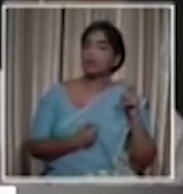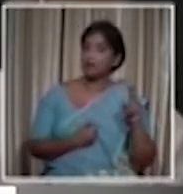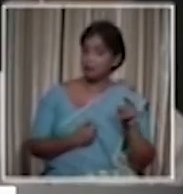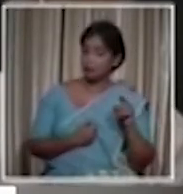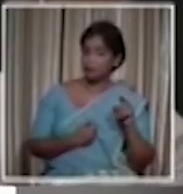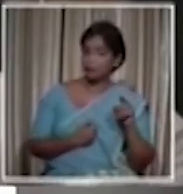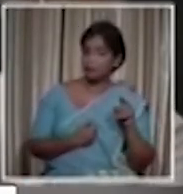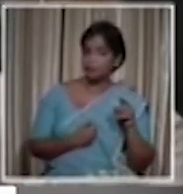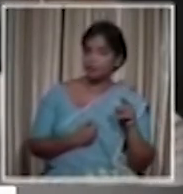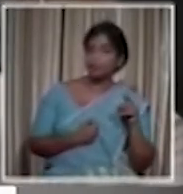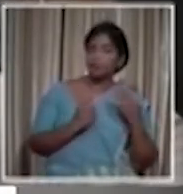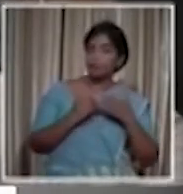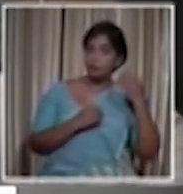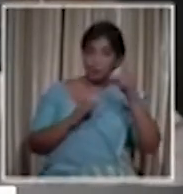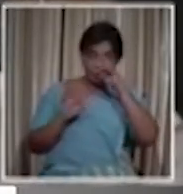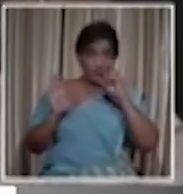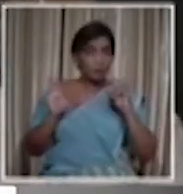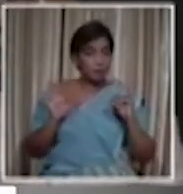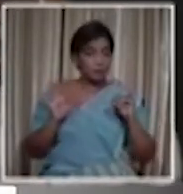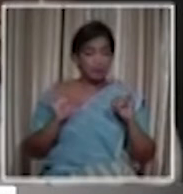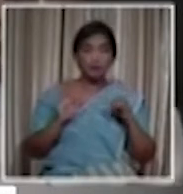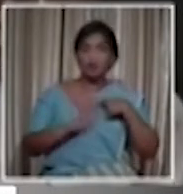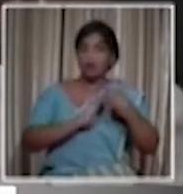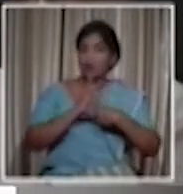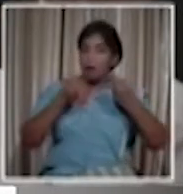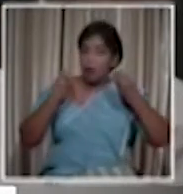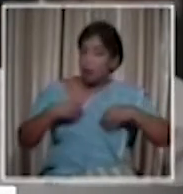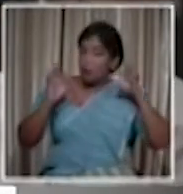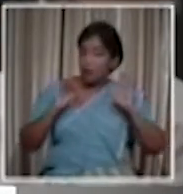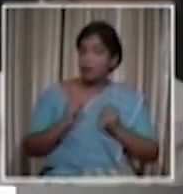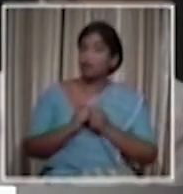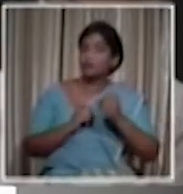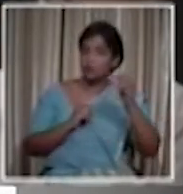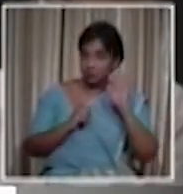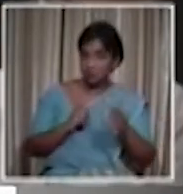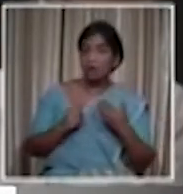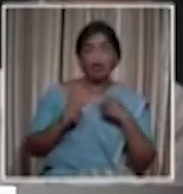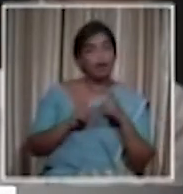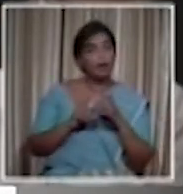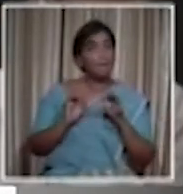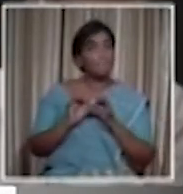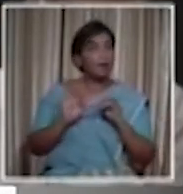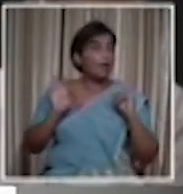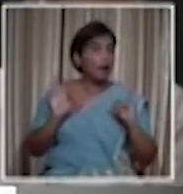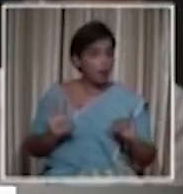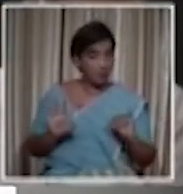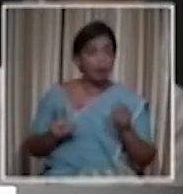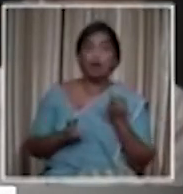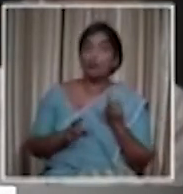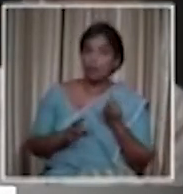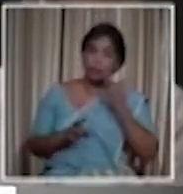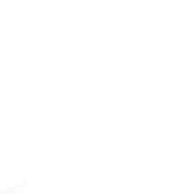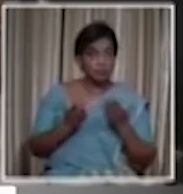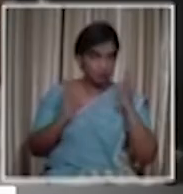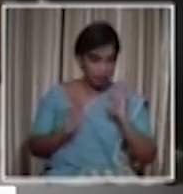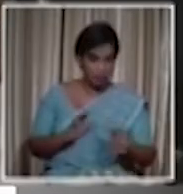වෙනවා ඉදිරි මාස 6 රට නොවැටි පවත්වාගෙන යෑම සඳහා ඩොලර් බිලියන 6ක් මුදලක් සොයා ගැනීම